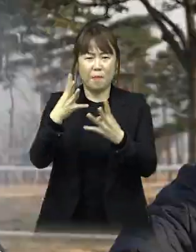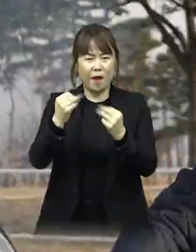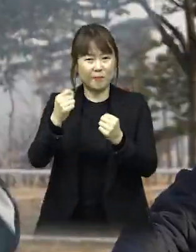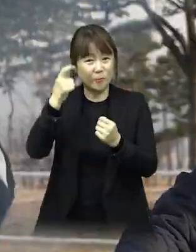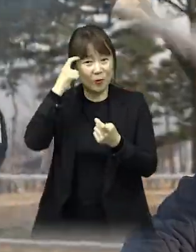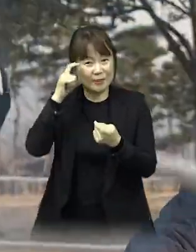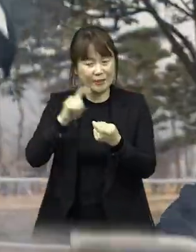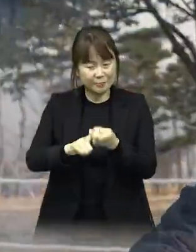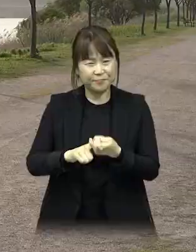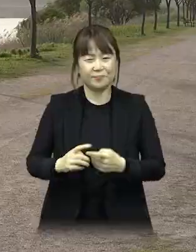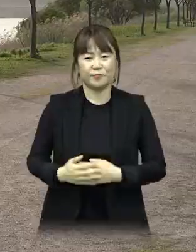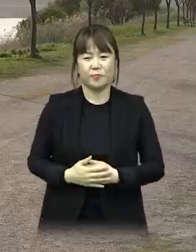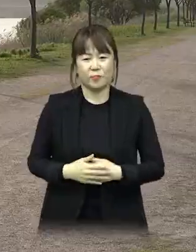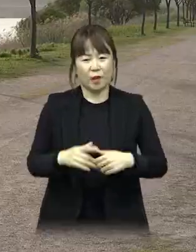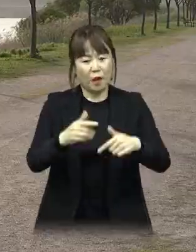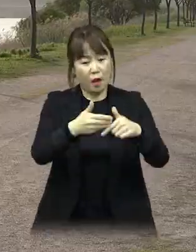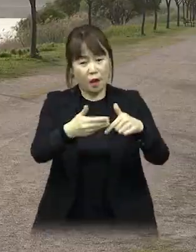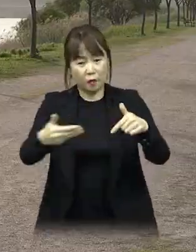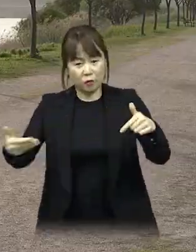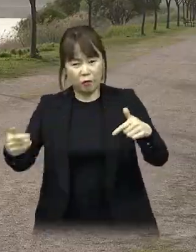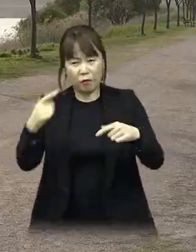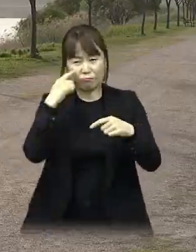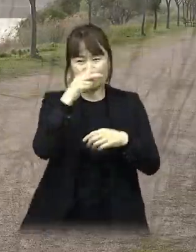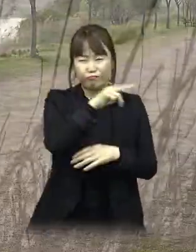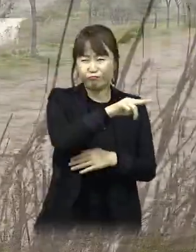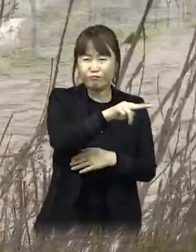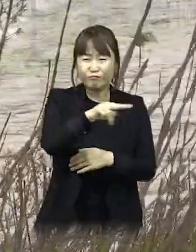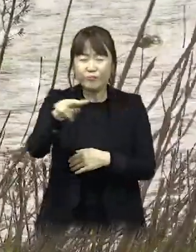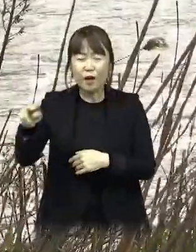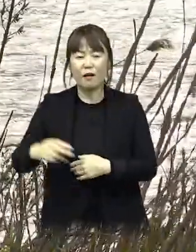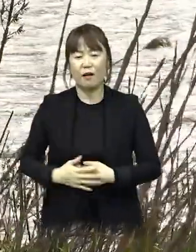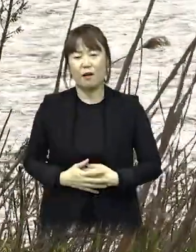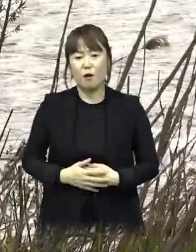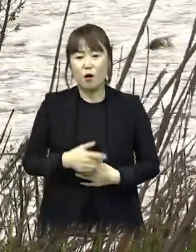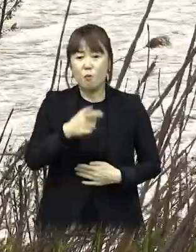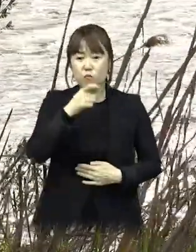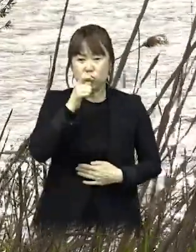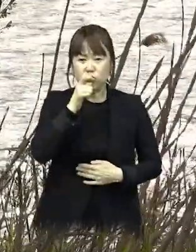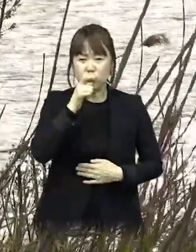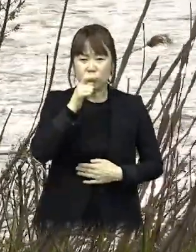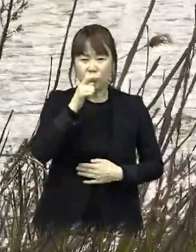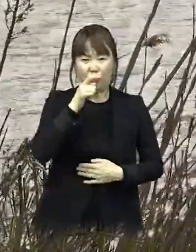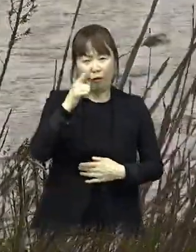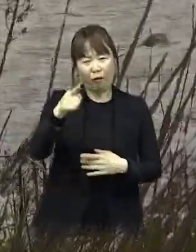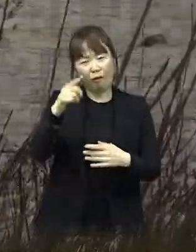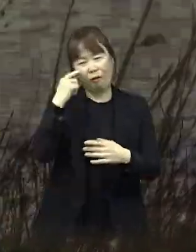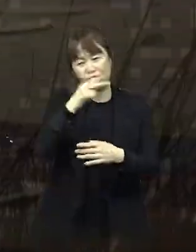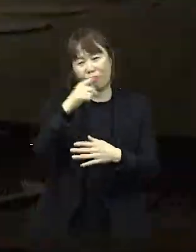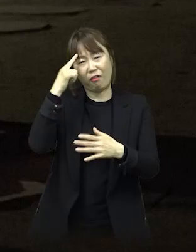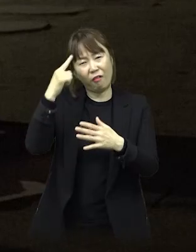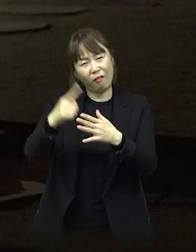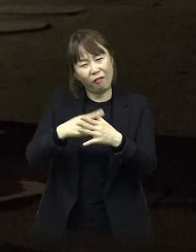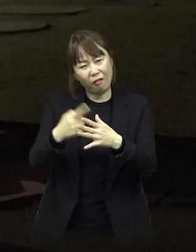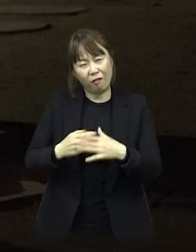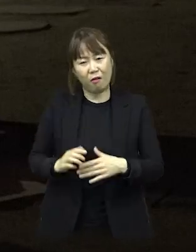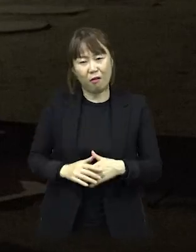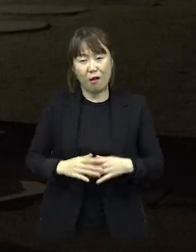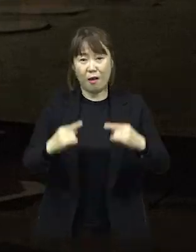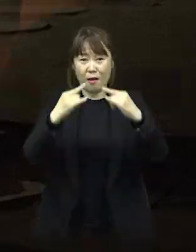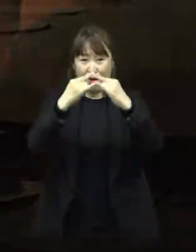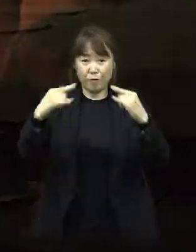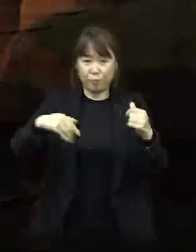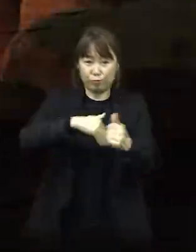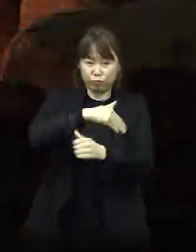관심을 받고 있습니다. 낙동강 낙조 등 비경을 조망할 수 있는 물멍, 캠핑장 부근에 불을